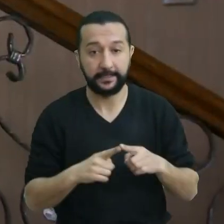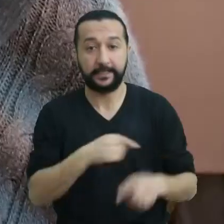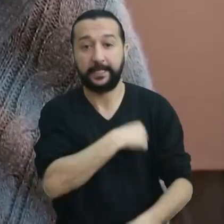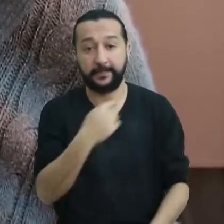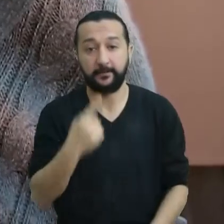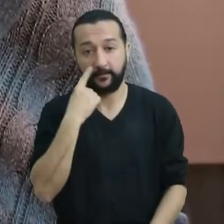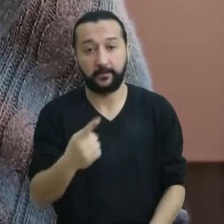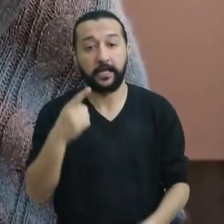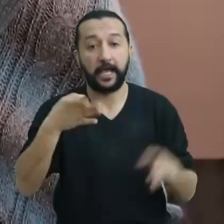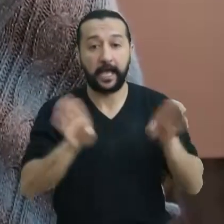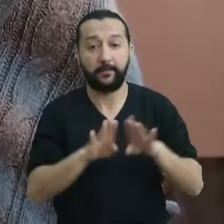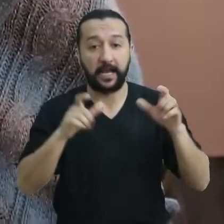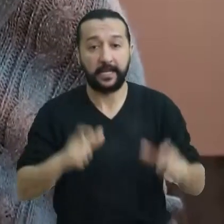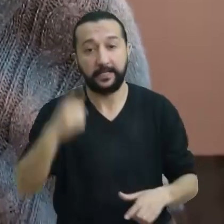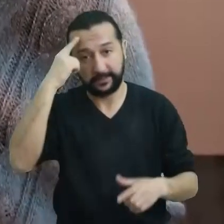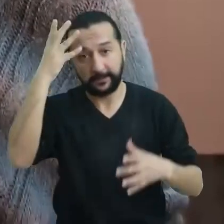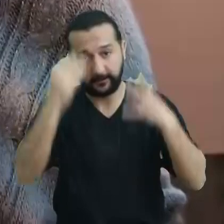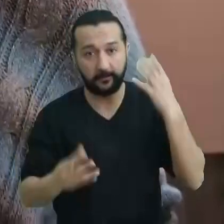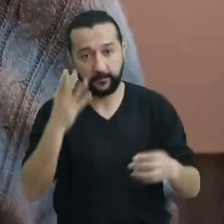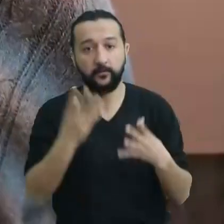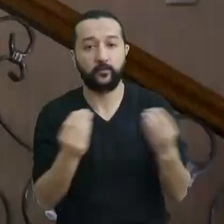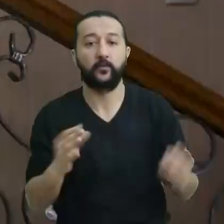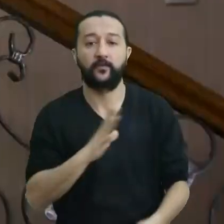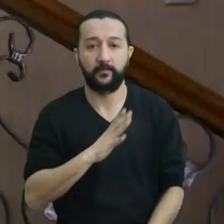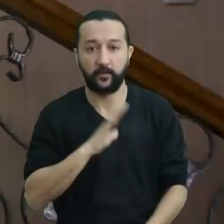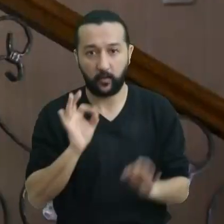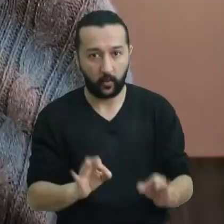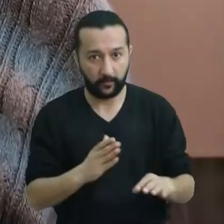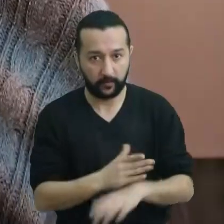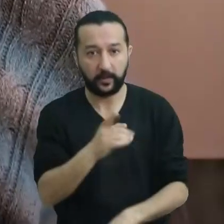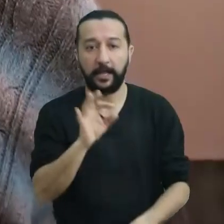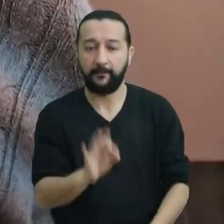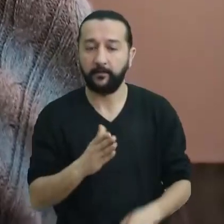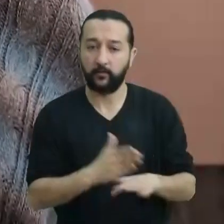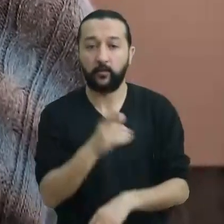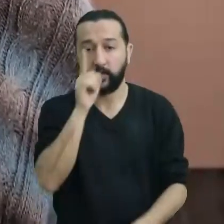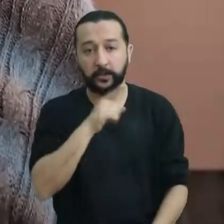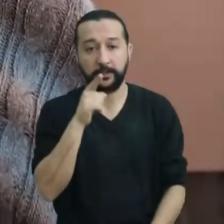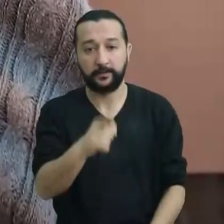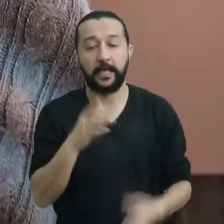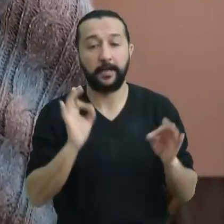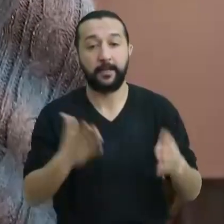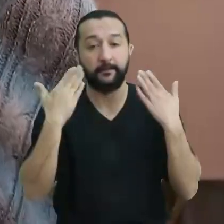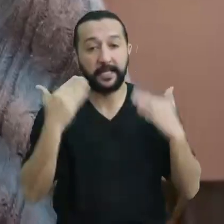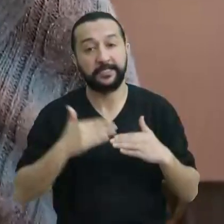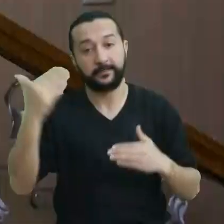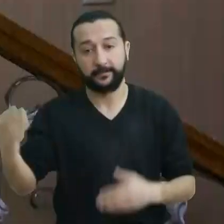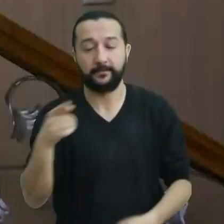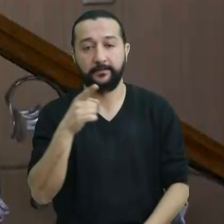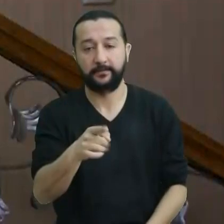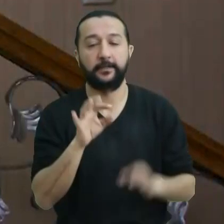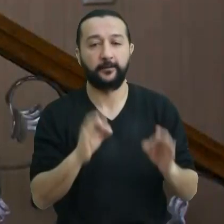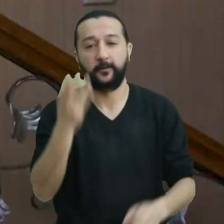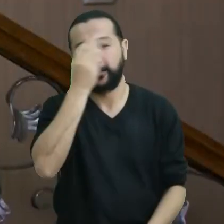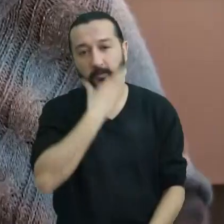istatistiklere göre kapalı alanlarda saç dökülmesi çok oluyormuş. Öyle mi lan? Evet efendim o yüzden diyorum hemen bahçeye çıksanız